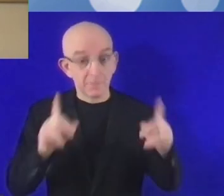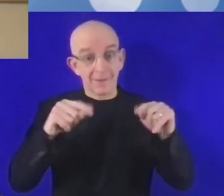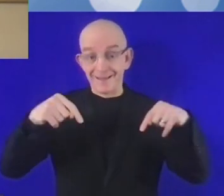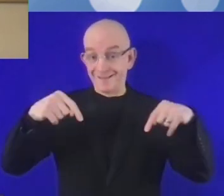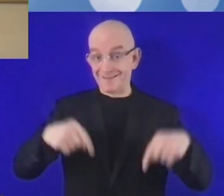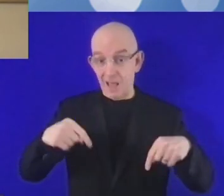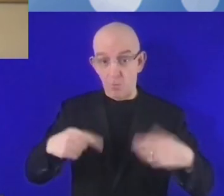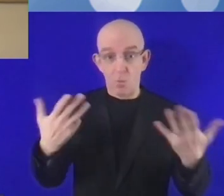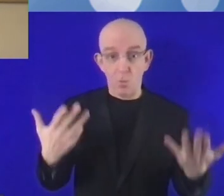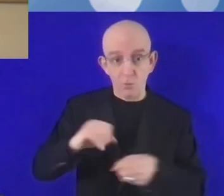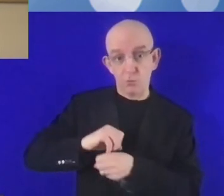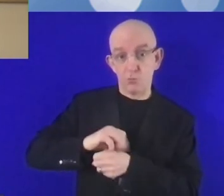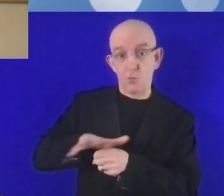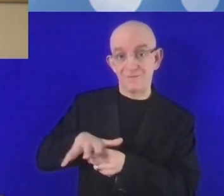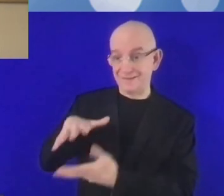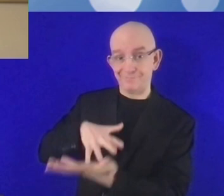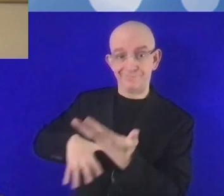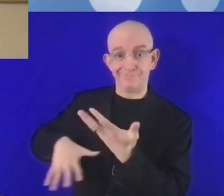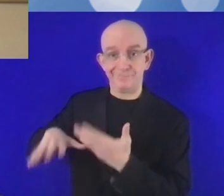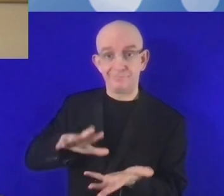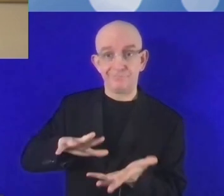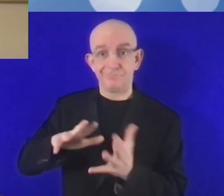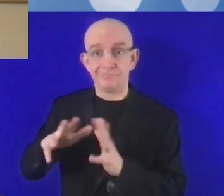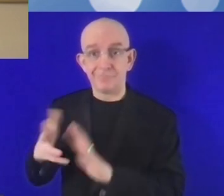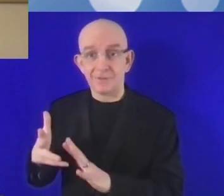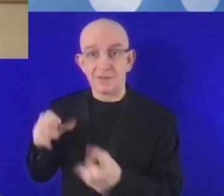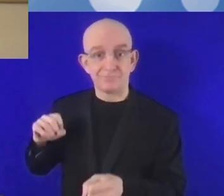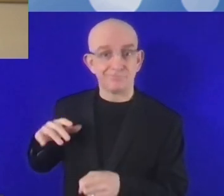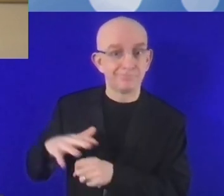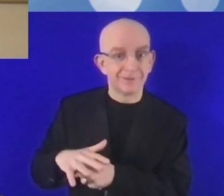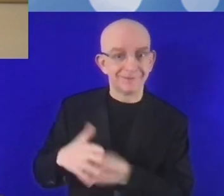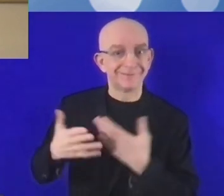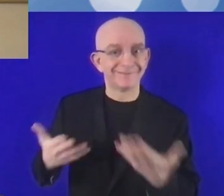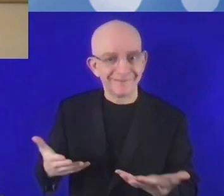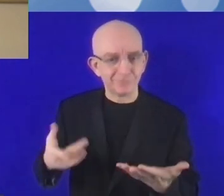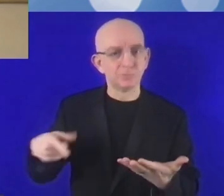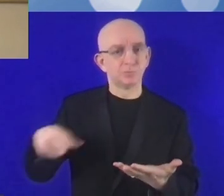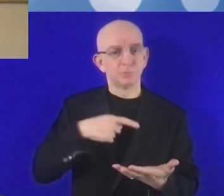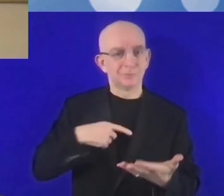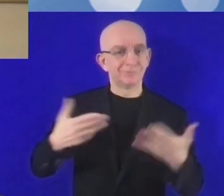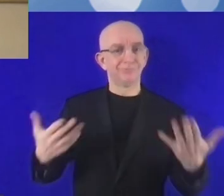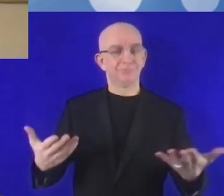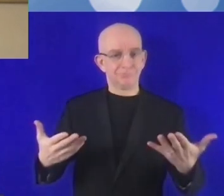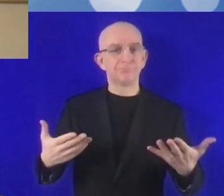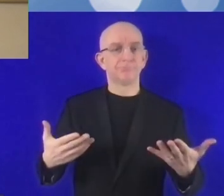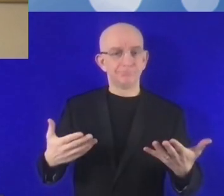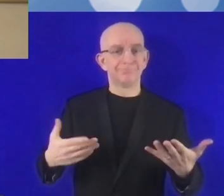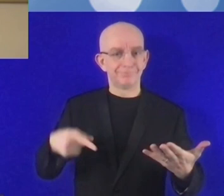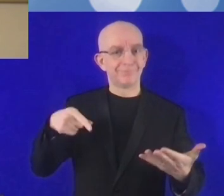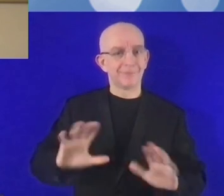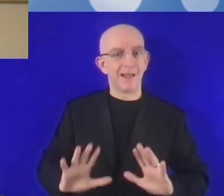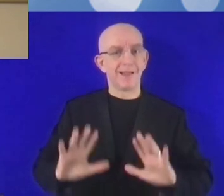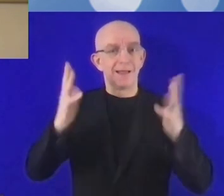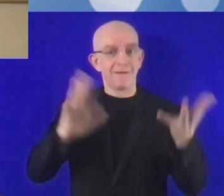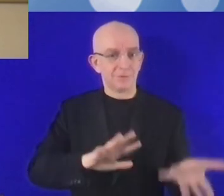新冠瘟疫的情况下，我们发现他们给我们人类的生活产生了很大的影响，